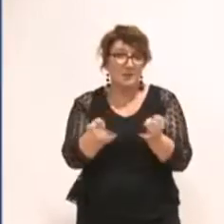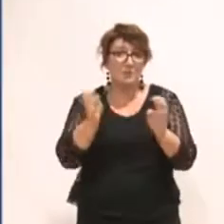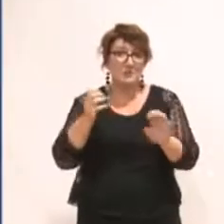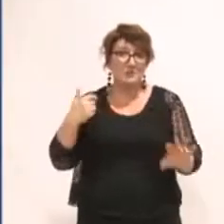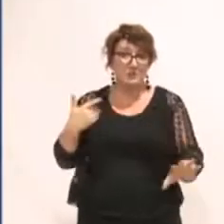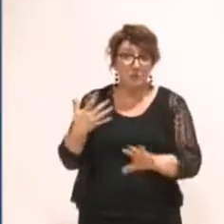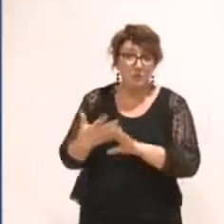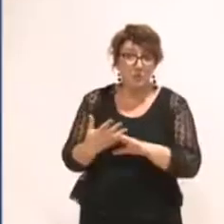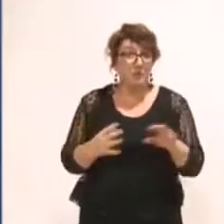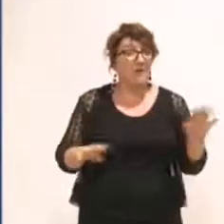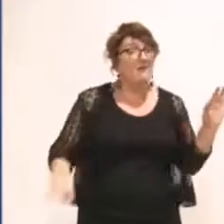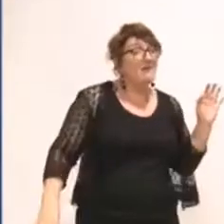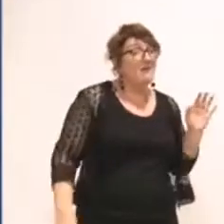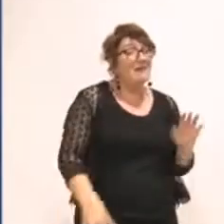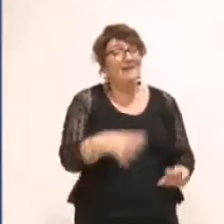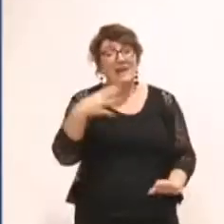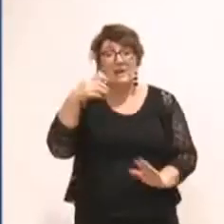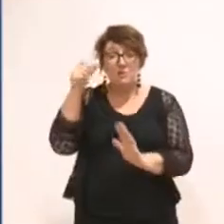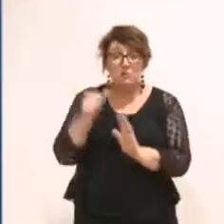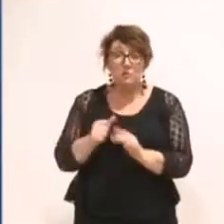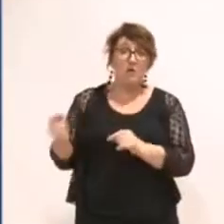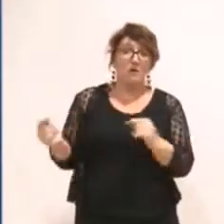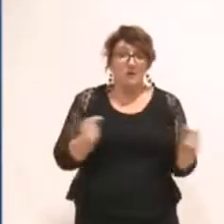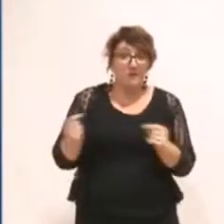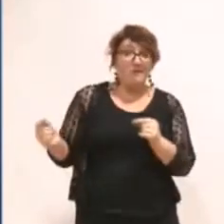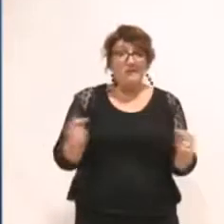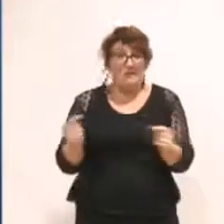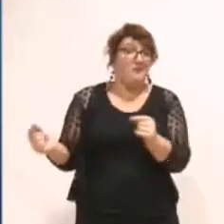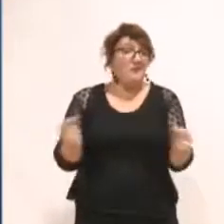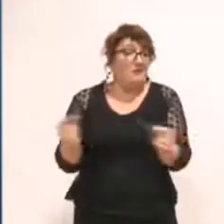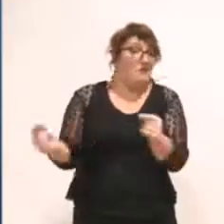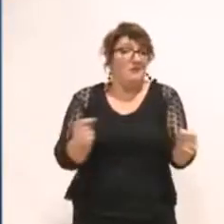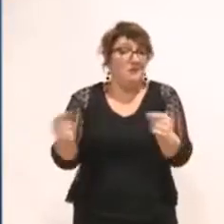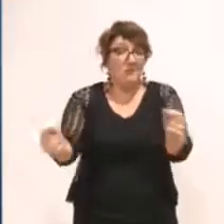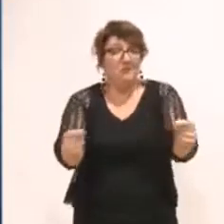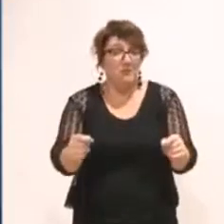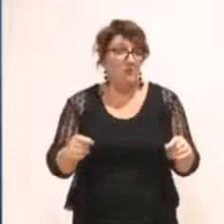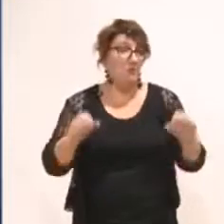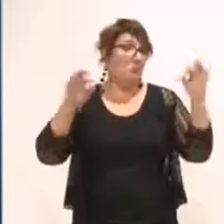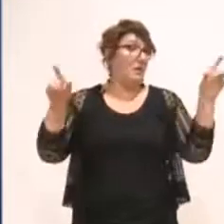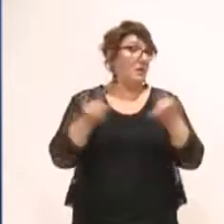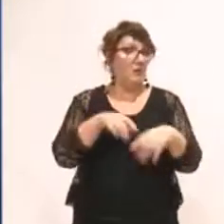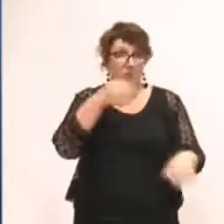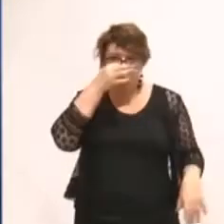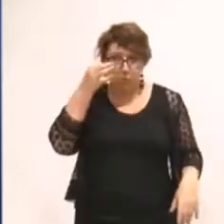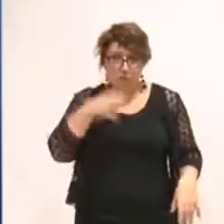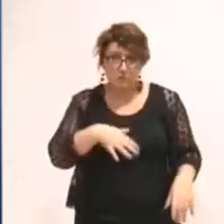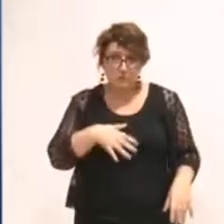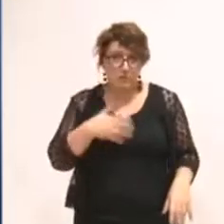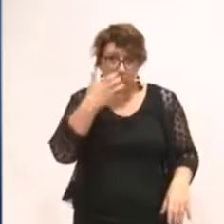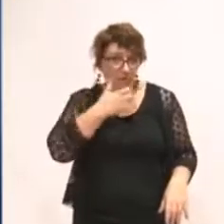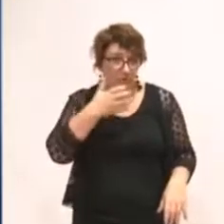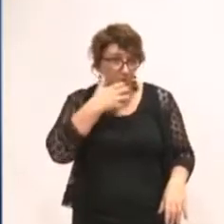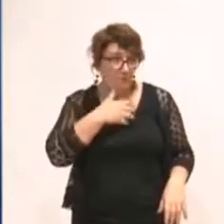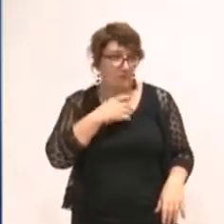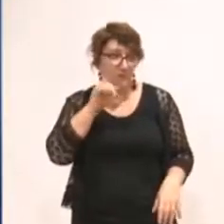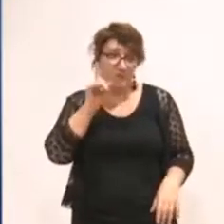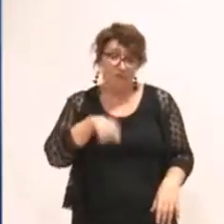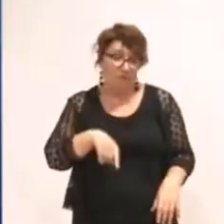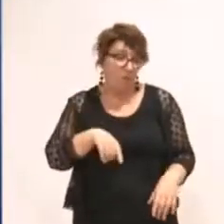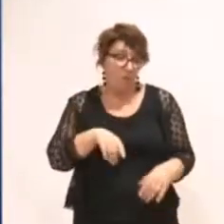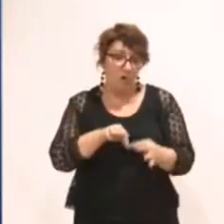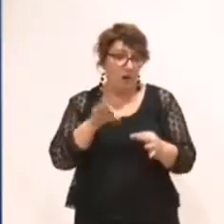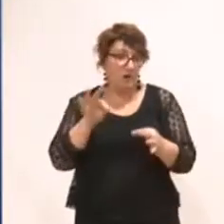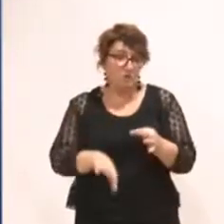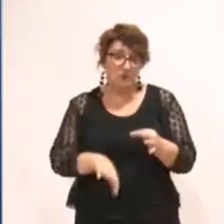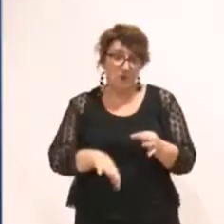depuis 14 mois. Hein. Donc il faudra vraiment trouver une porte de sortie gagnant-gagnant pour tout le monde. Hein. Alors, moi